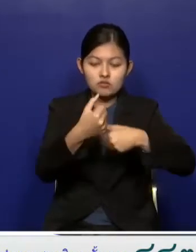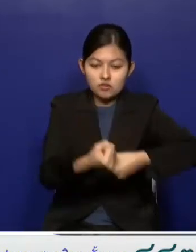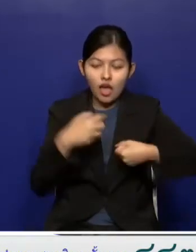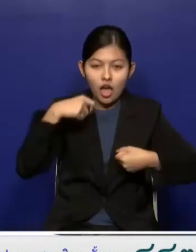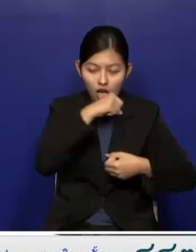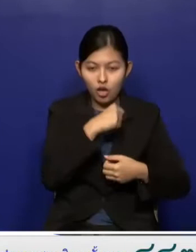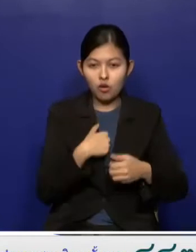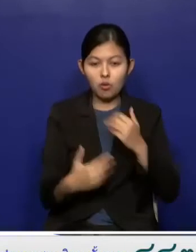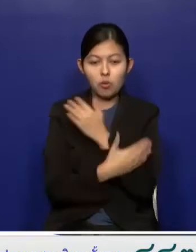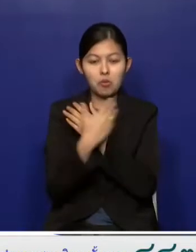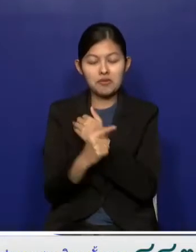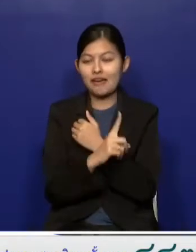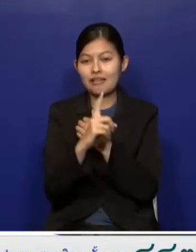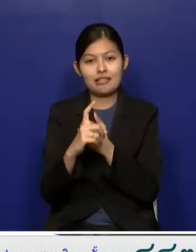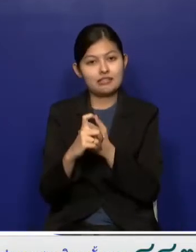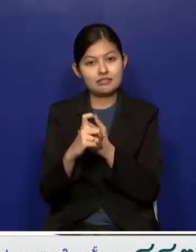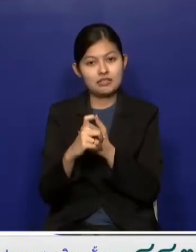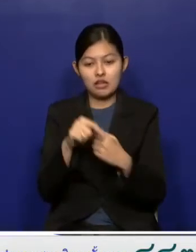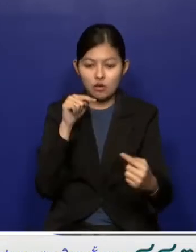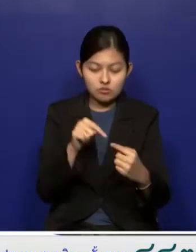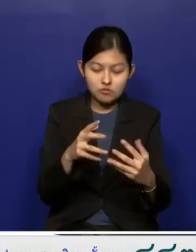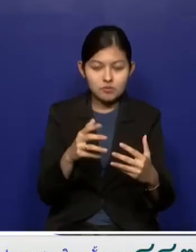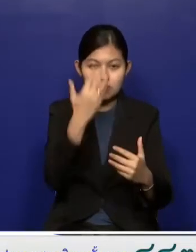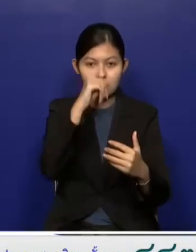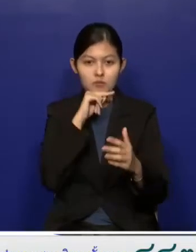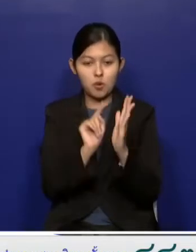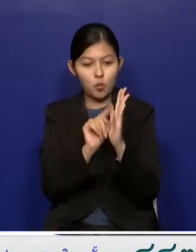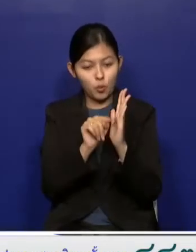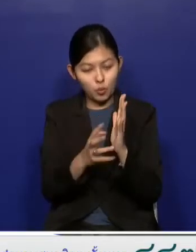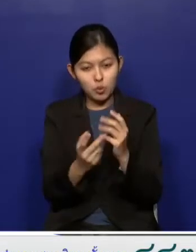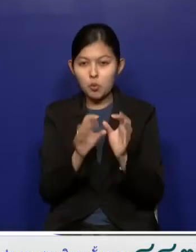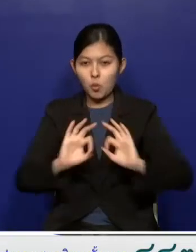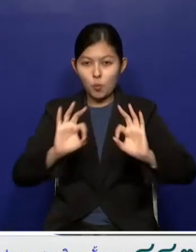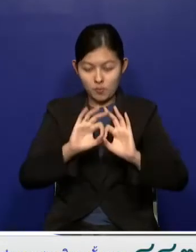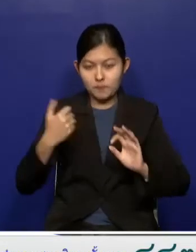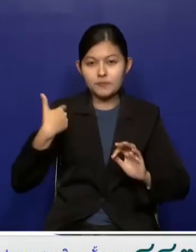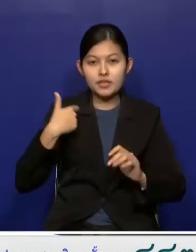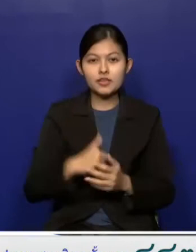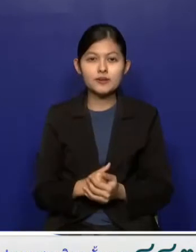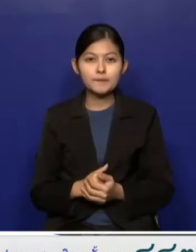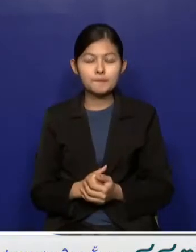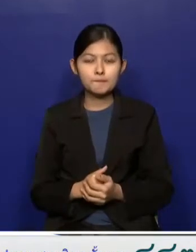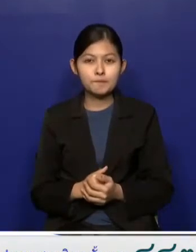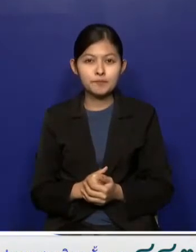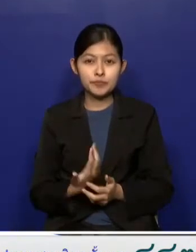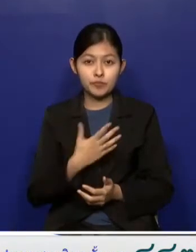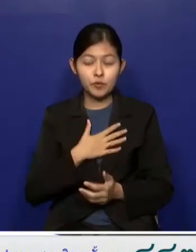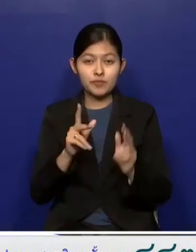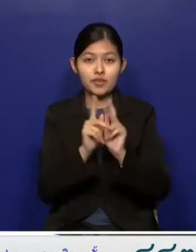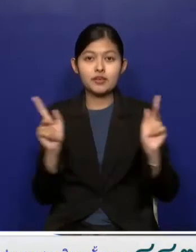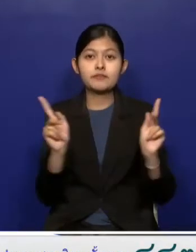เสียโอกาสมากขึ้นทุกวินาทีมีความหมายผมในนามของกรรมาธิ